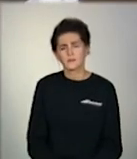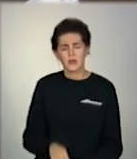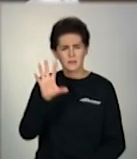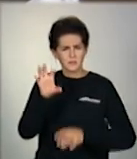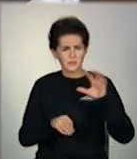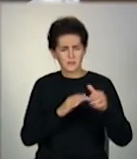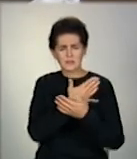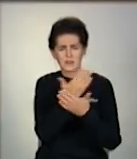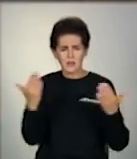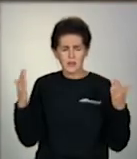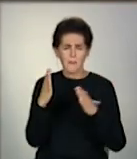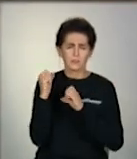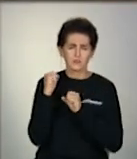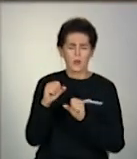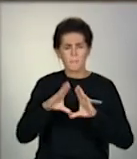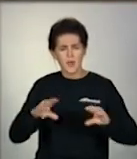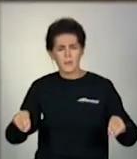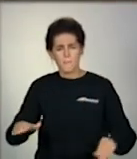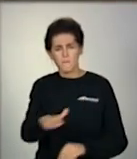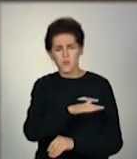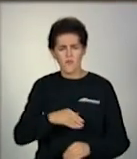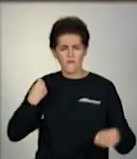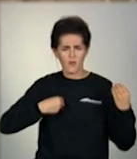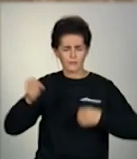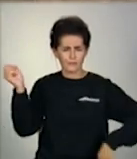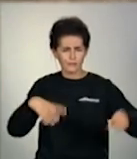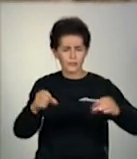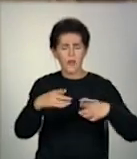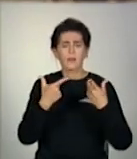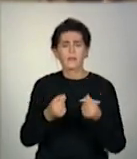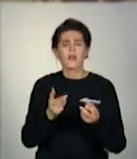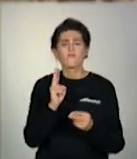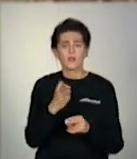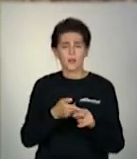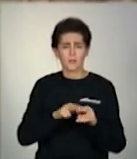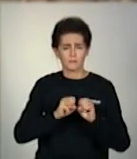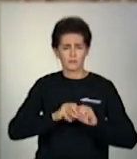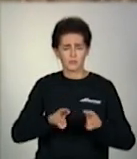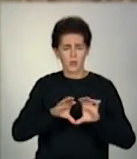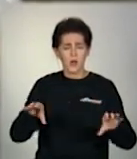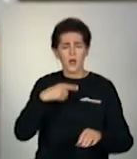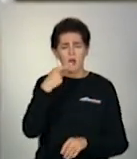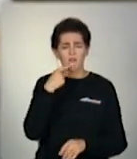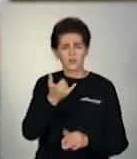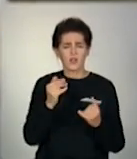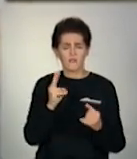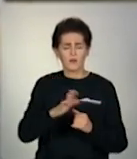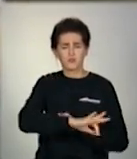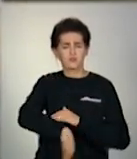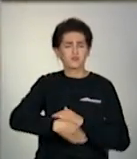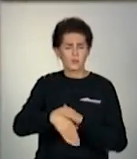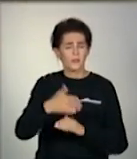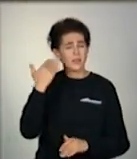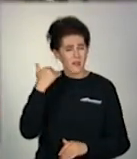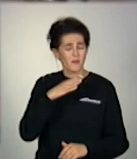Обшарпані стіни, мішки, матраци та підлога завалена речами. Квартира, де прорвало трубу, зараз пустує, розповідають мешканці. Цей